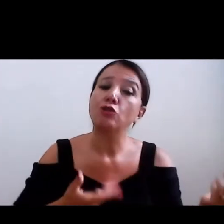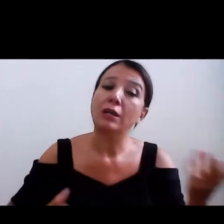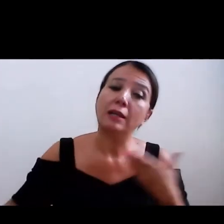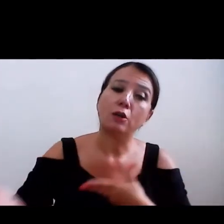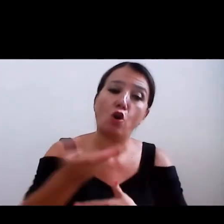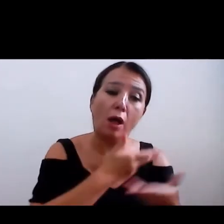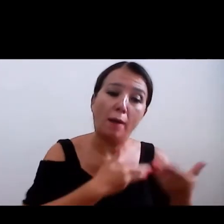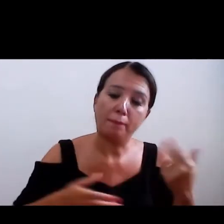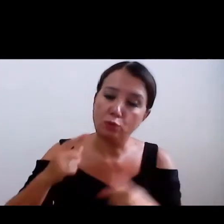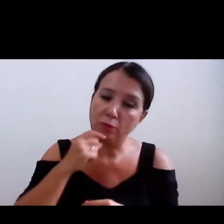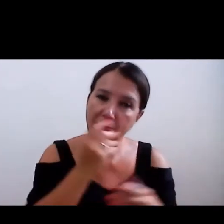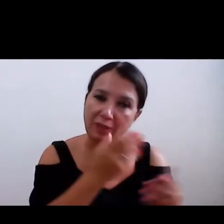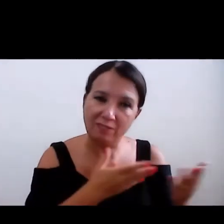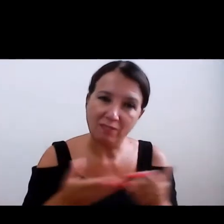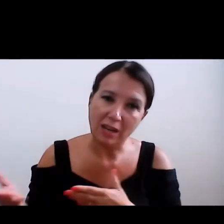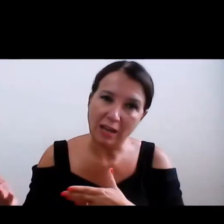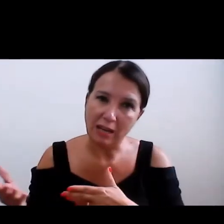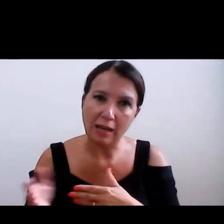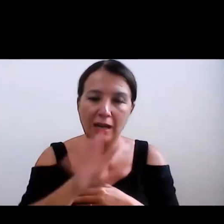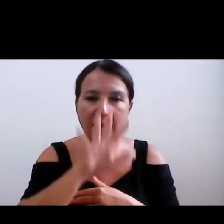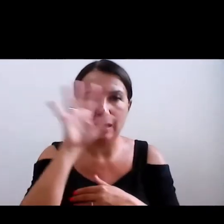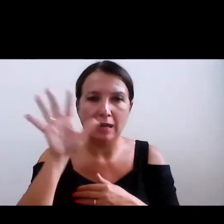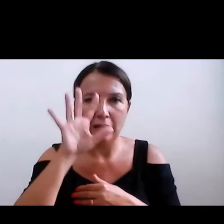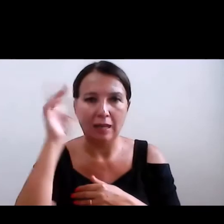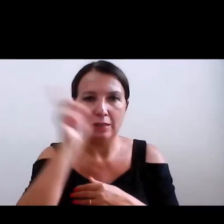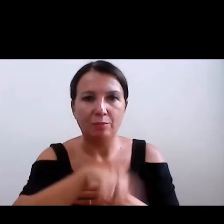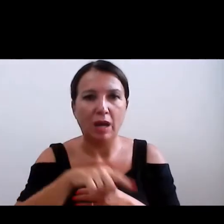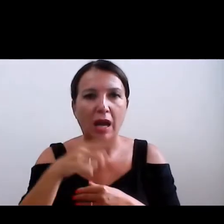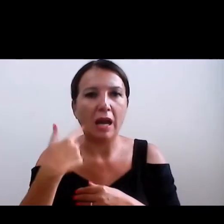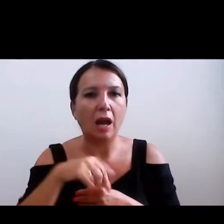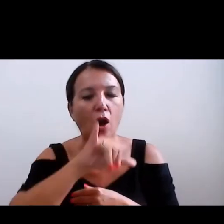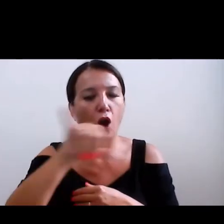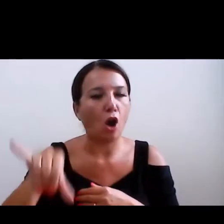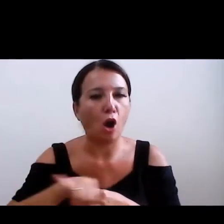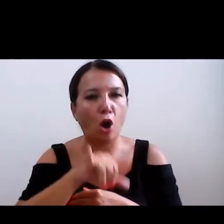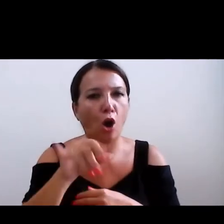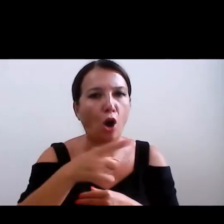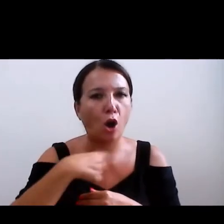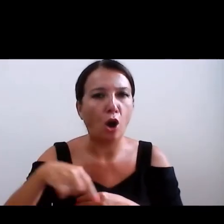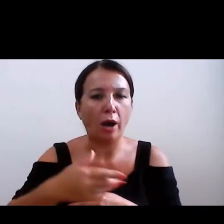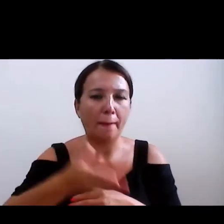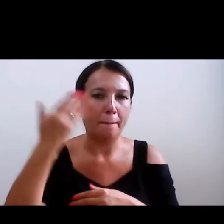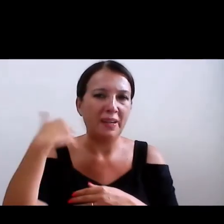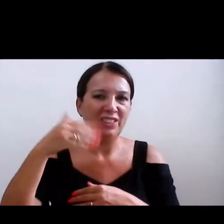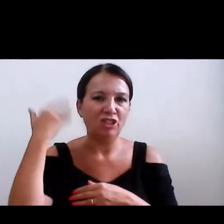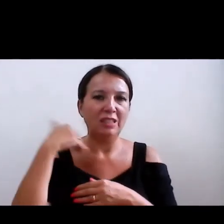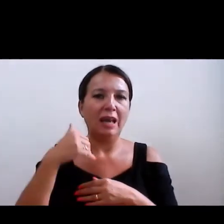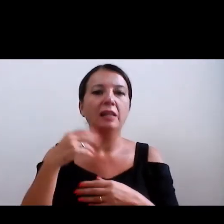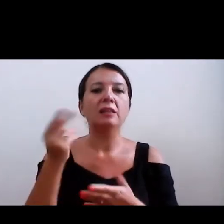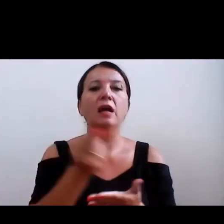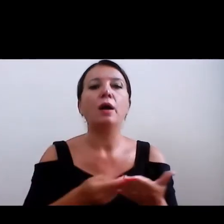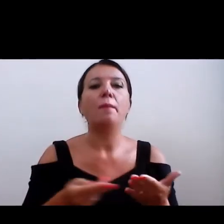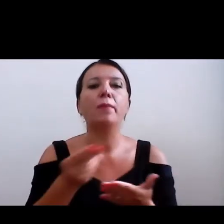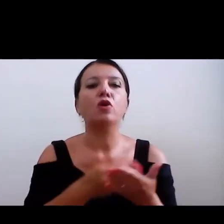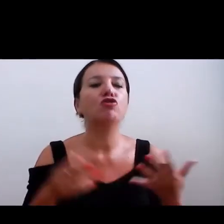collaborazione. Per dire, faccio un riferimento anche degli oli. Noi in un precedente progetto